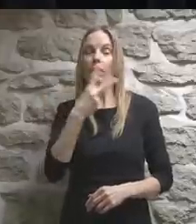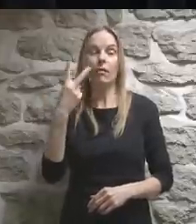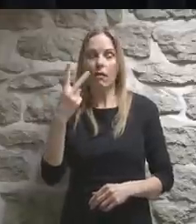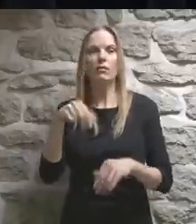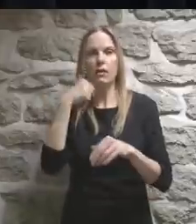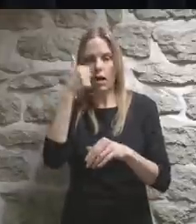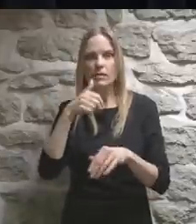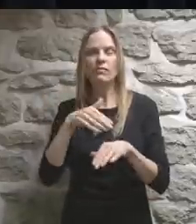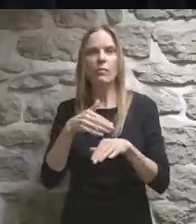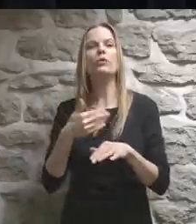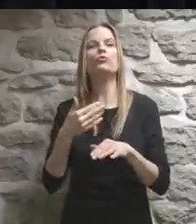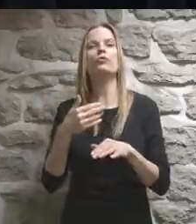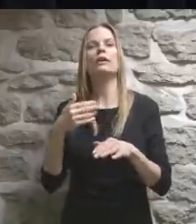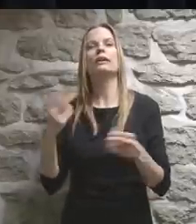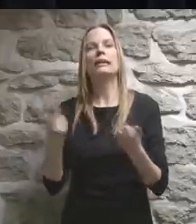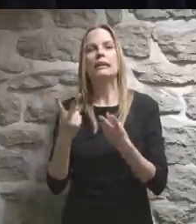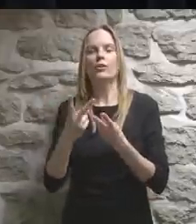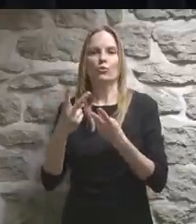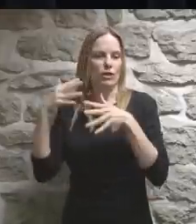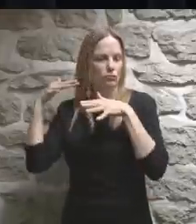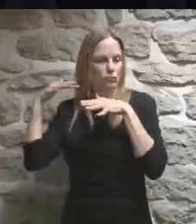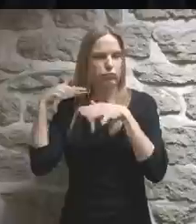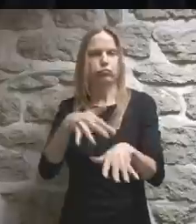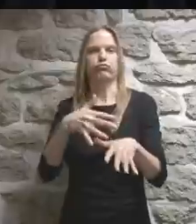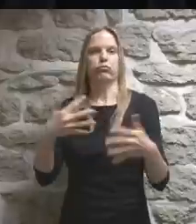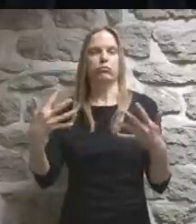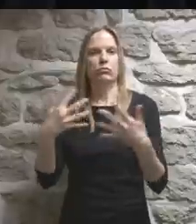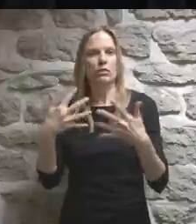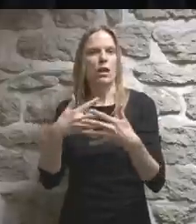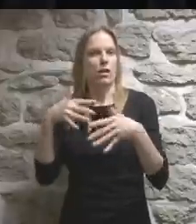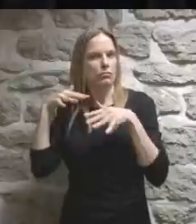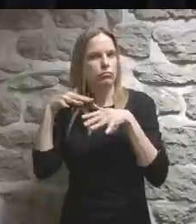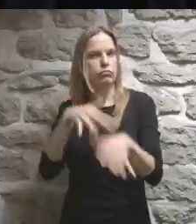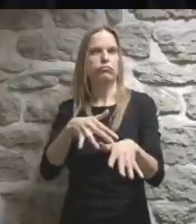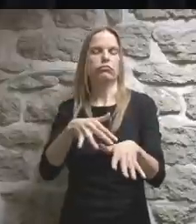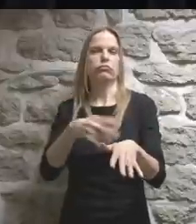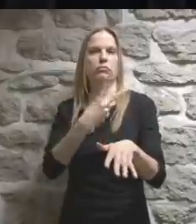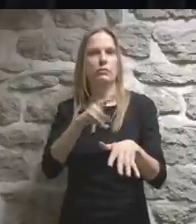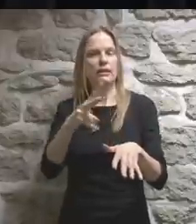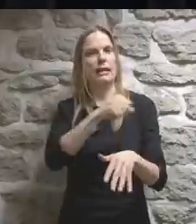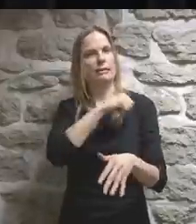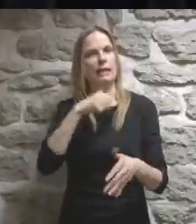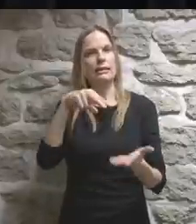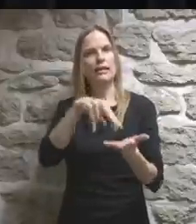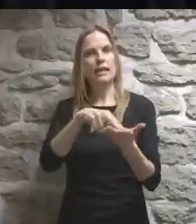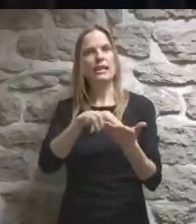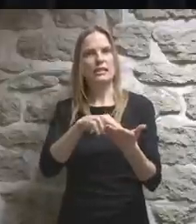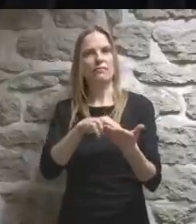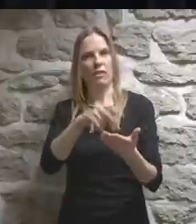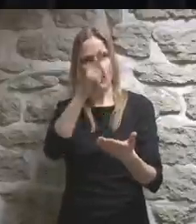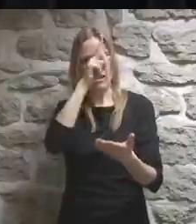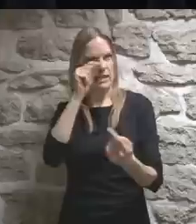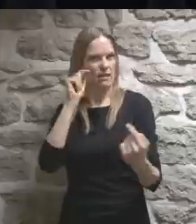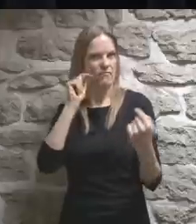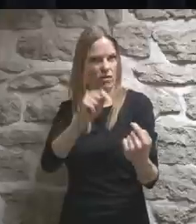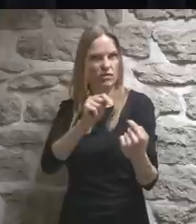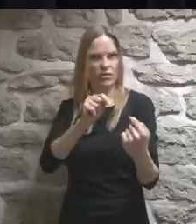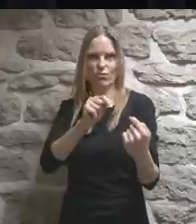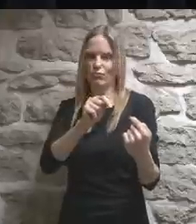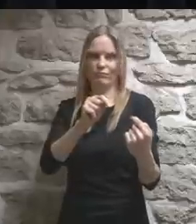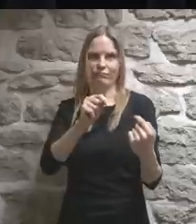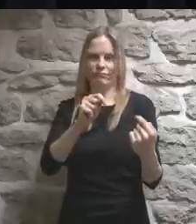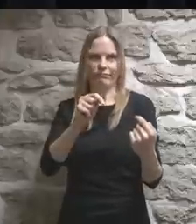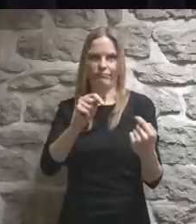sõjaline mahukas rünnak teise iseseisva riigi vastu on midagi enne